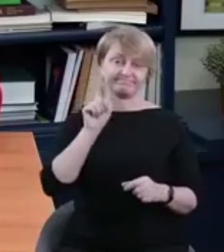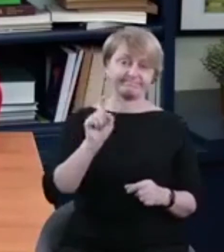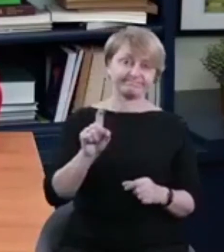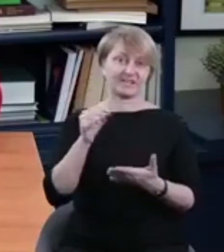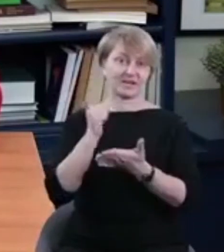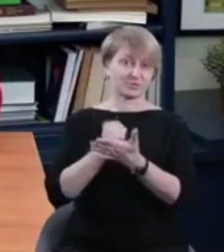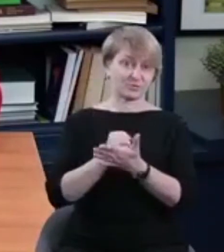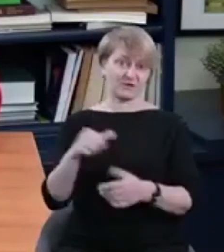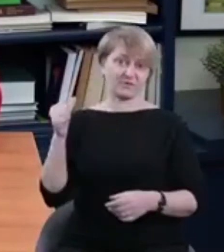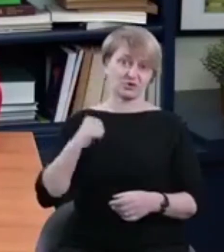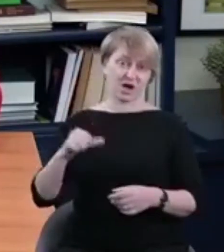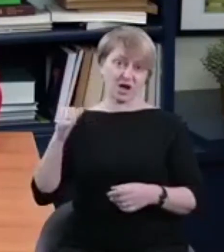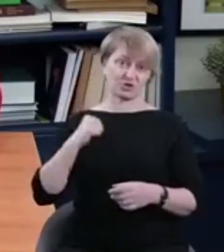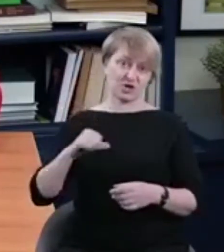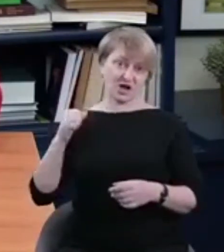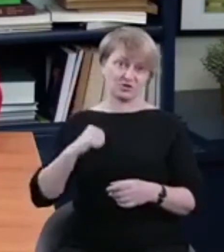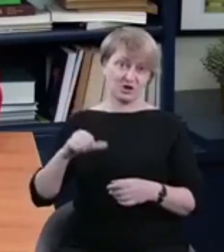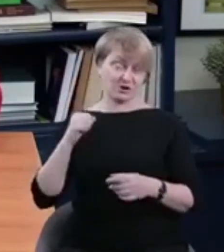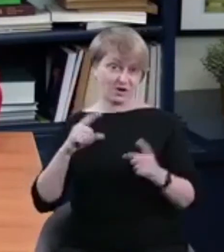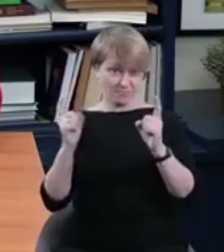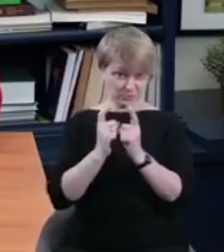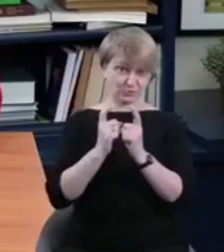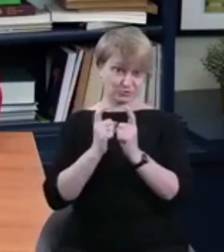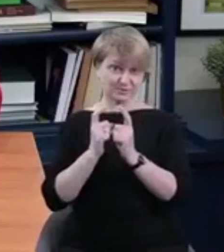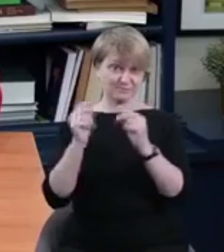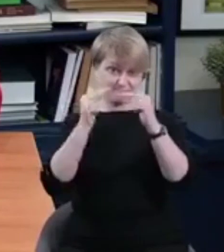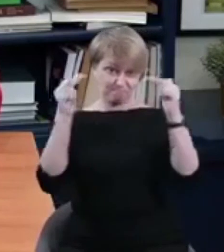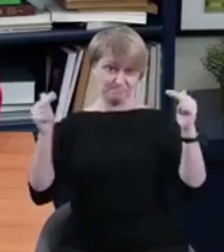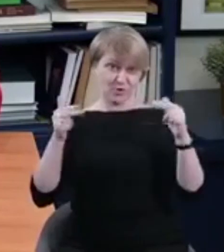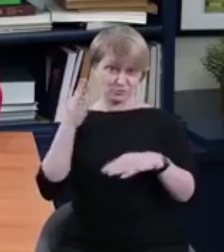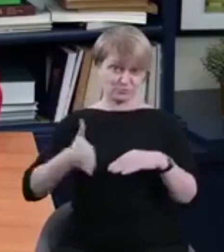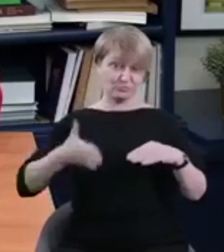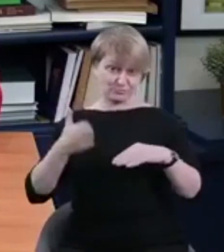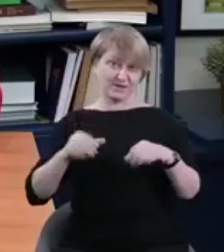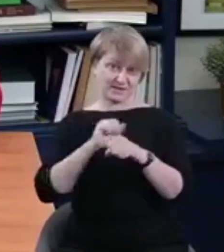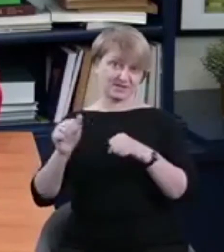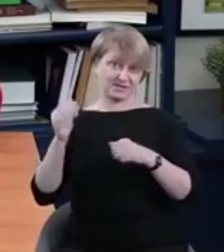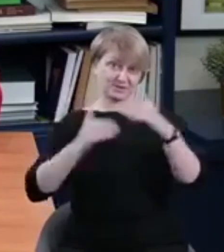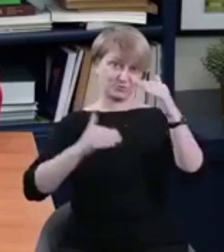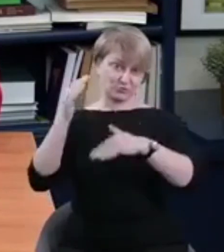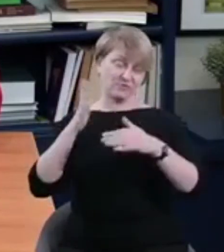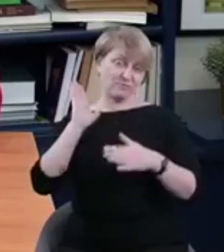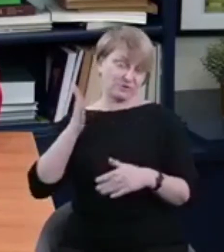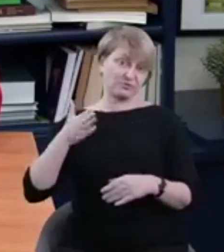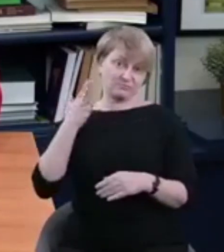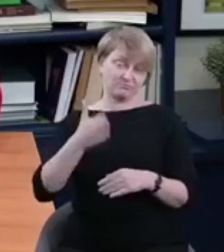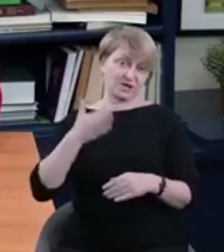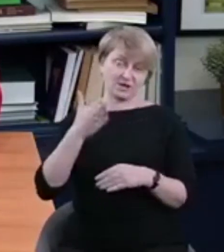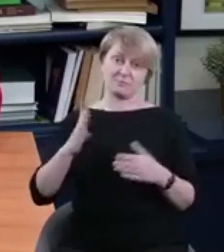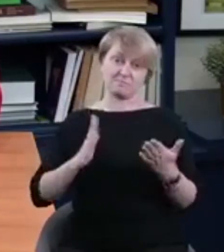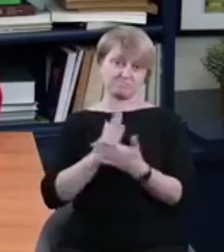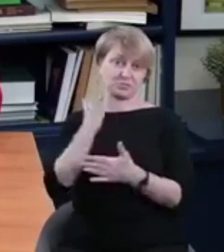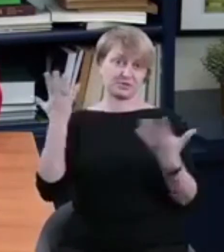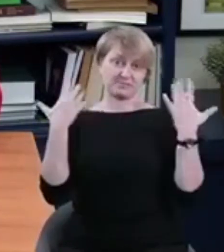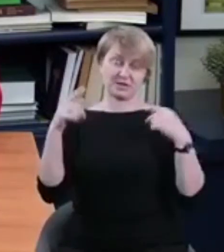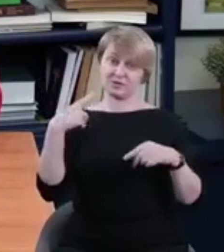a po sąsiedzku buduje się mocy kilkudziesięciu to nowych pociągów które będą przez tamten pan przyjeżdżać i nie